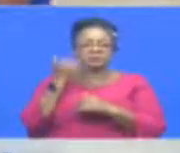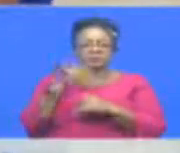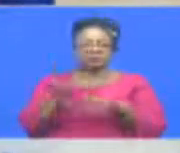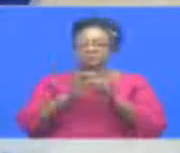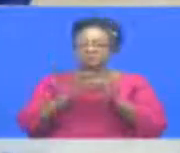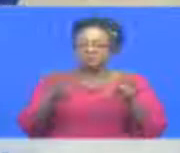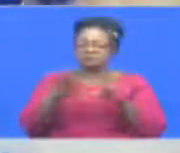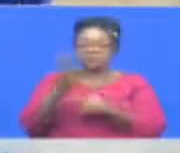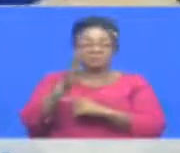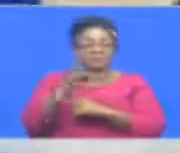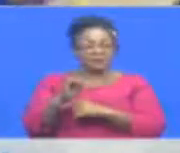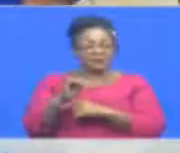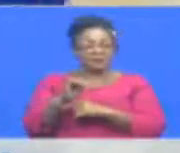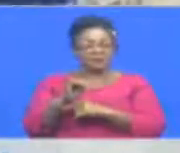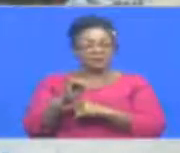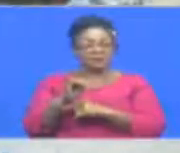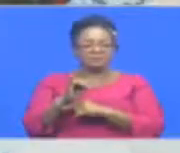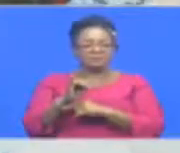wa BBI,